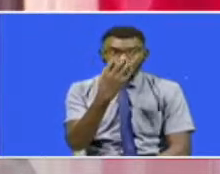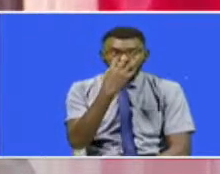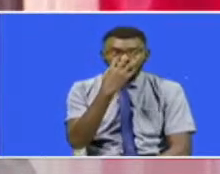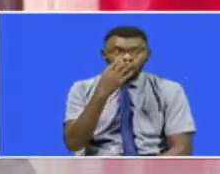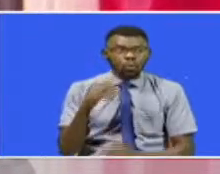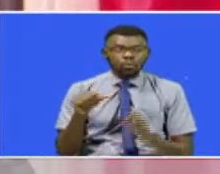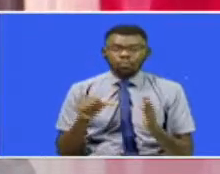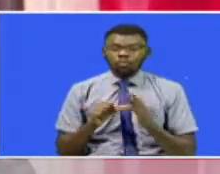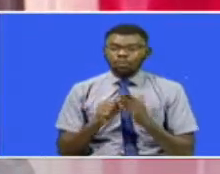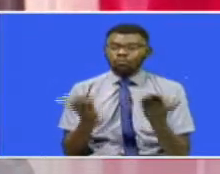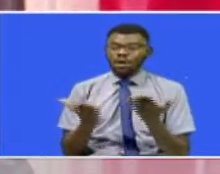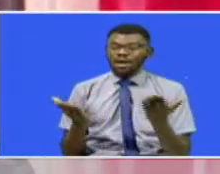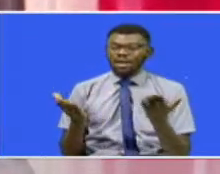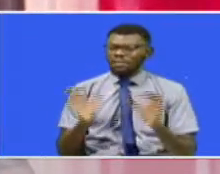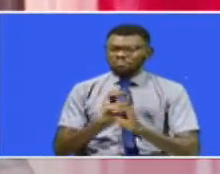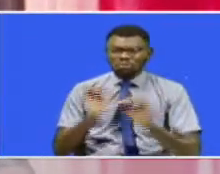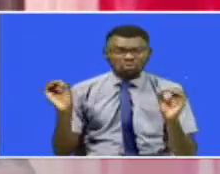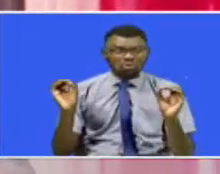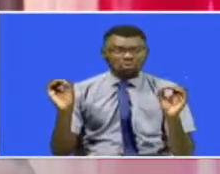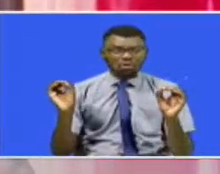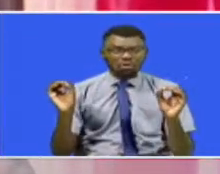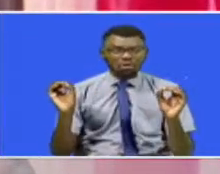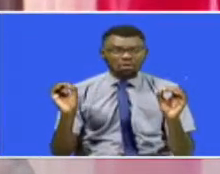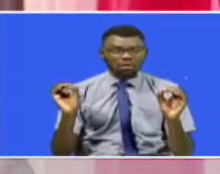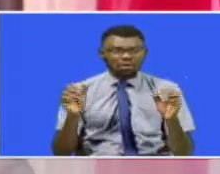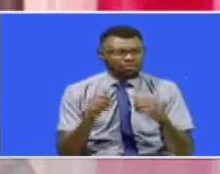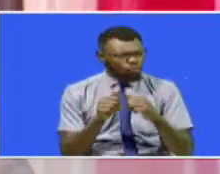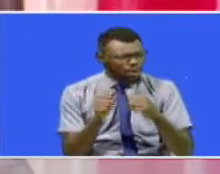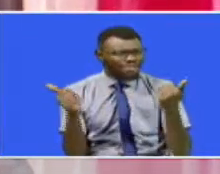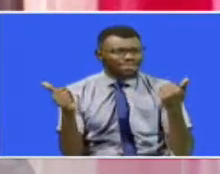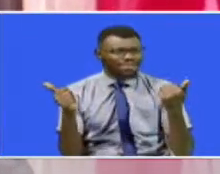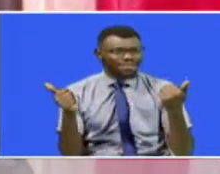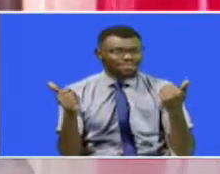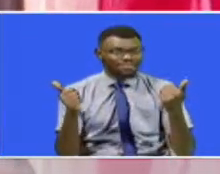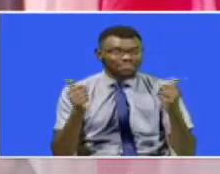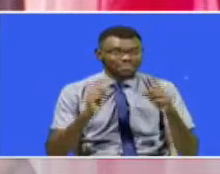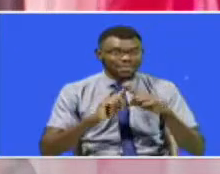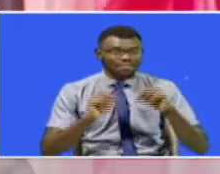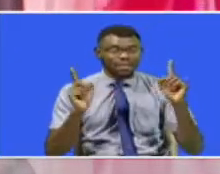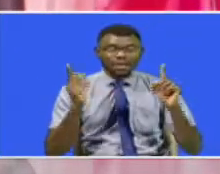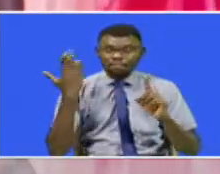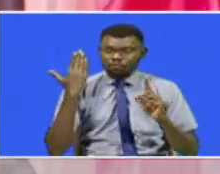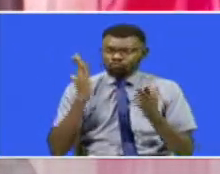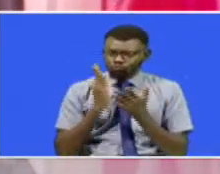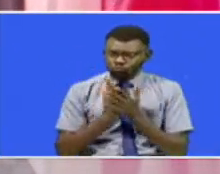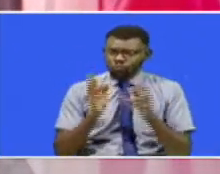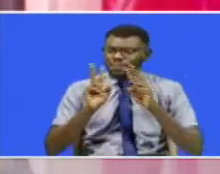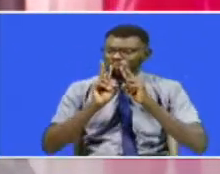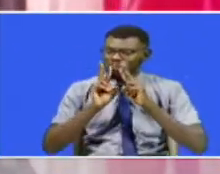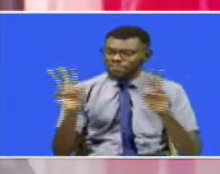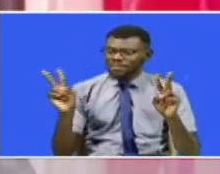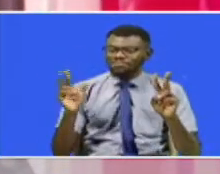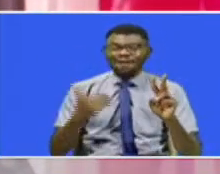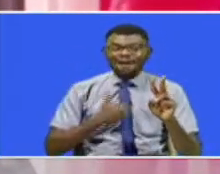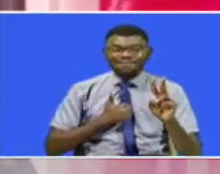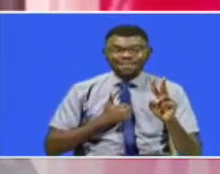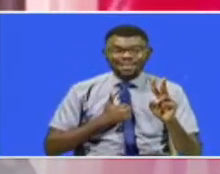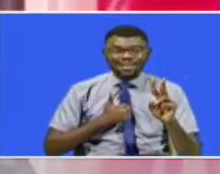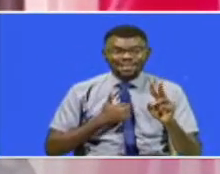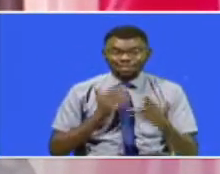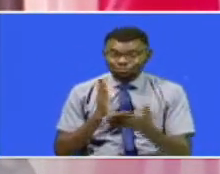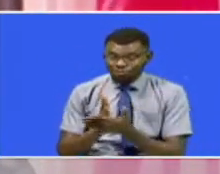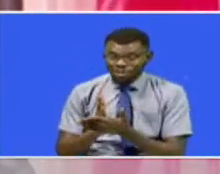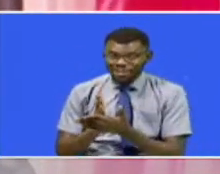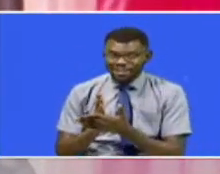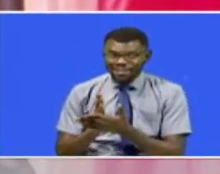makosa? Si ilikuwa sawa tu? Na si tuliona amani? Si tuliona amani?